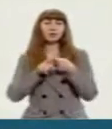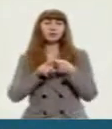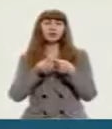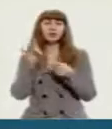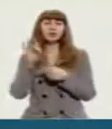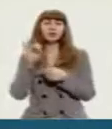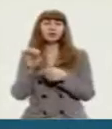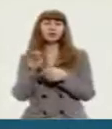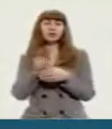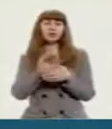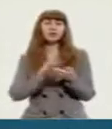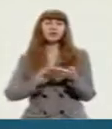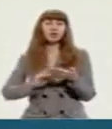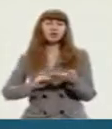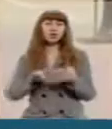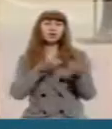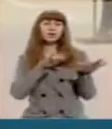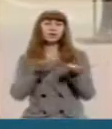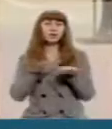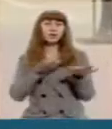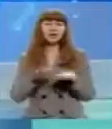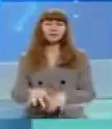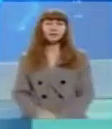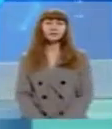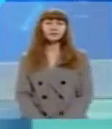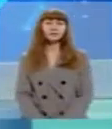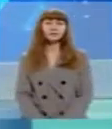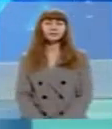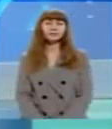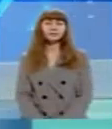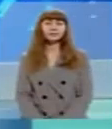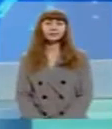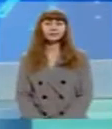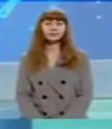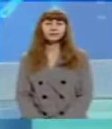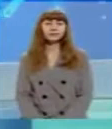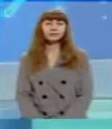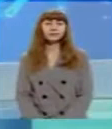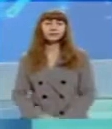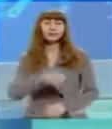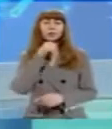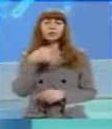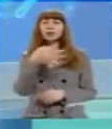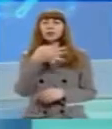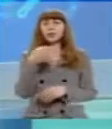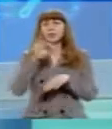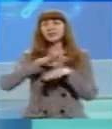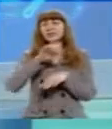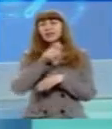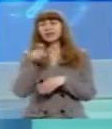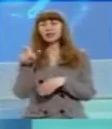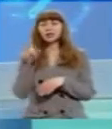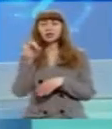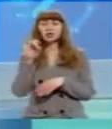тіркелді. 232 адам емделіп шықты. Бүгінгі күні Қостанай облысы бойынша